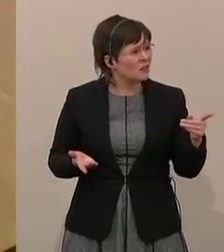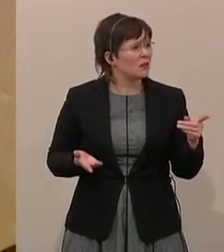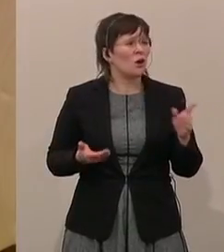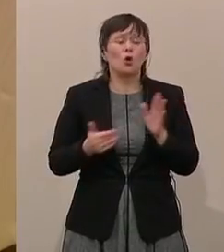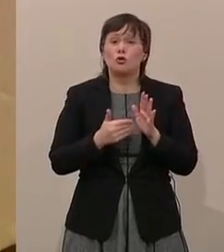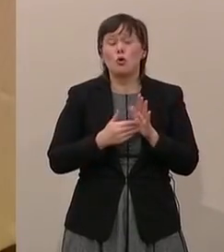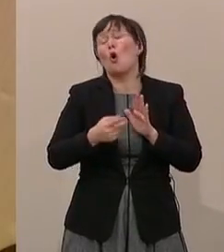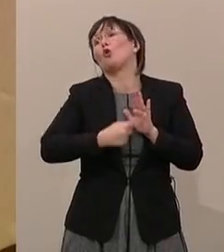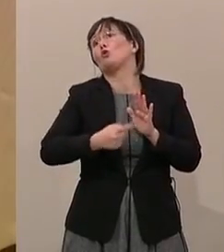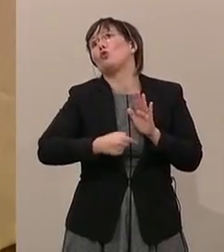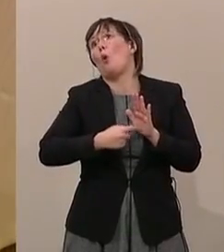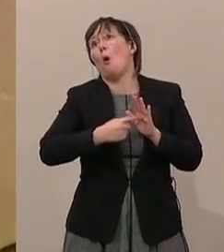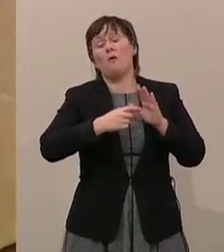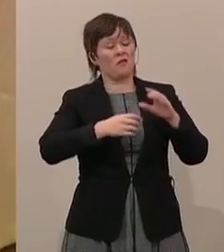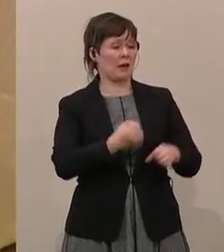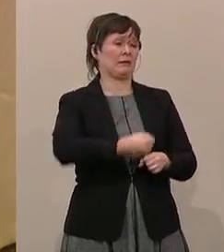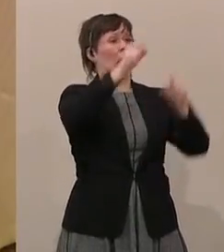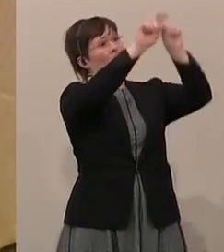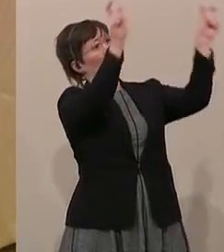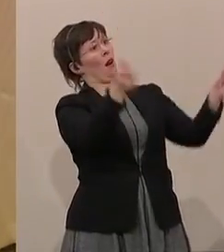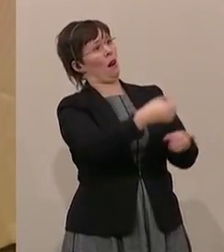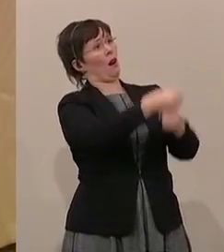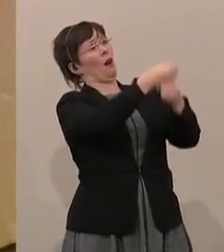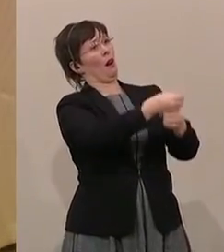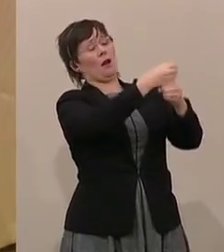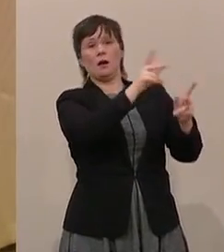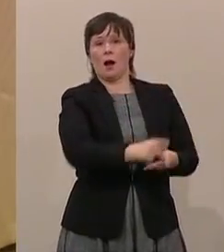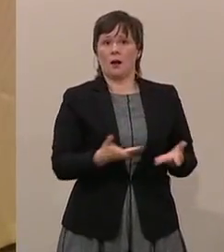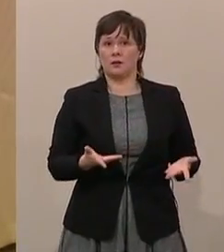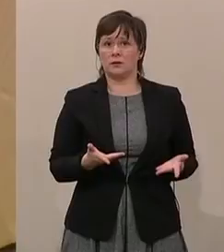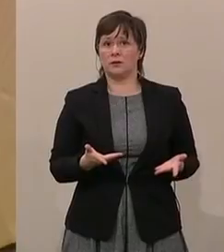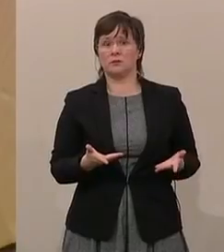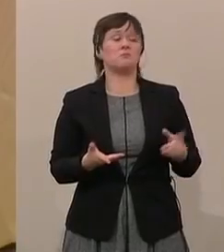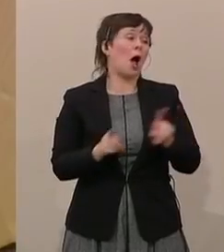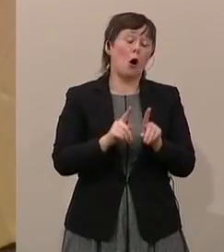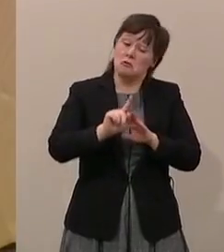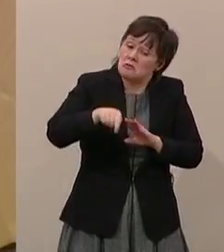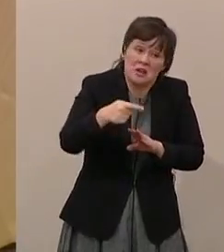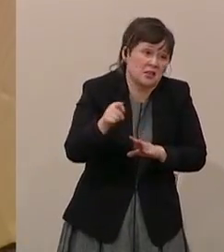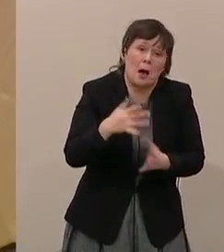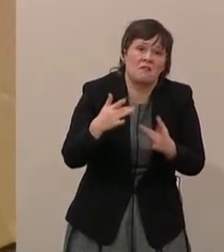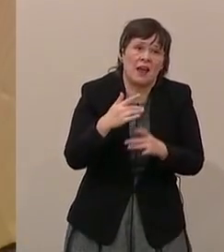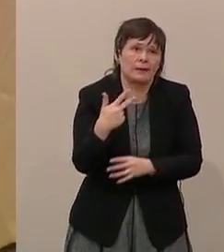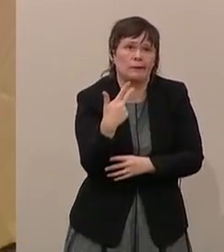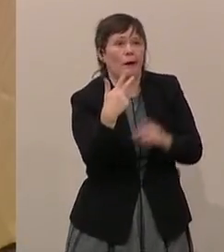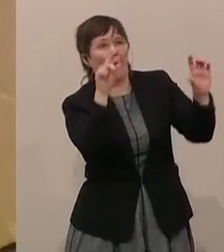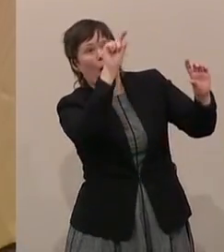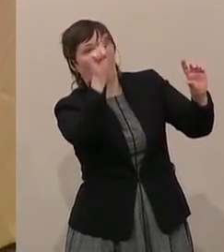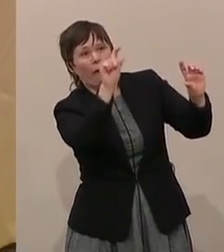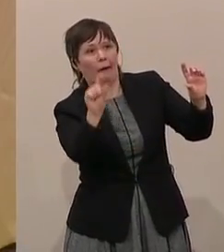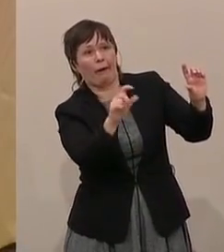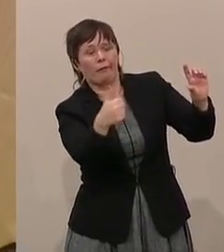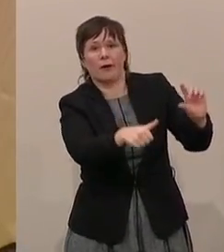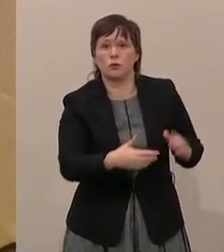durchgestrichenen Einser und Zweier in die Höhe zeigen. Sie können auch beim nächsten Mal einen Dreier dazufügen, weil Sie werden beim nächsten Mal, wenn Sie